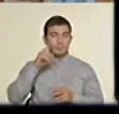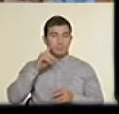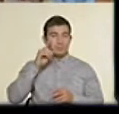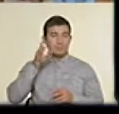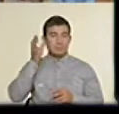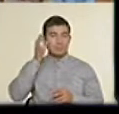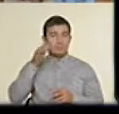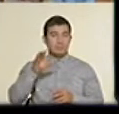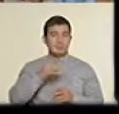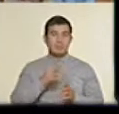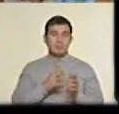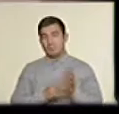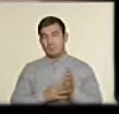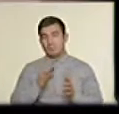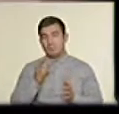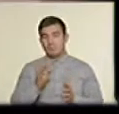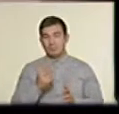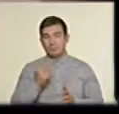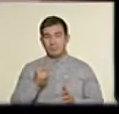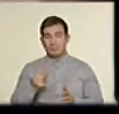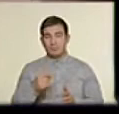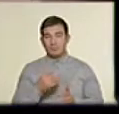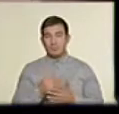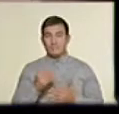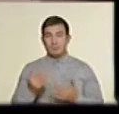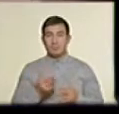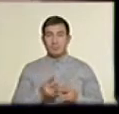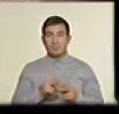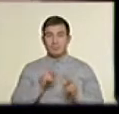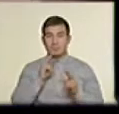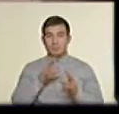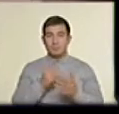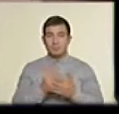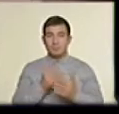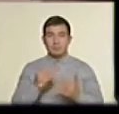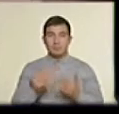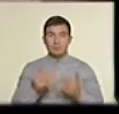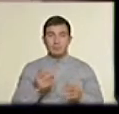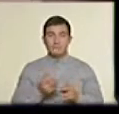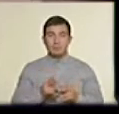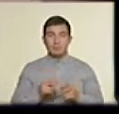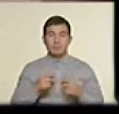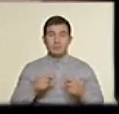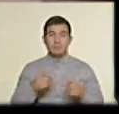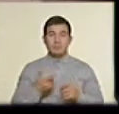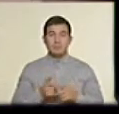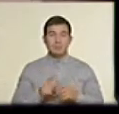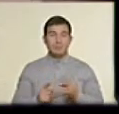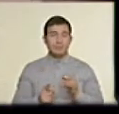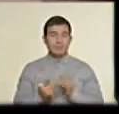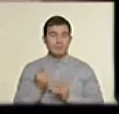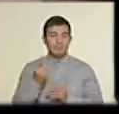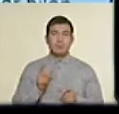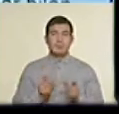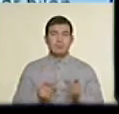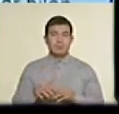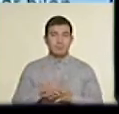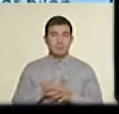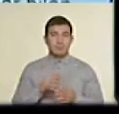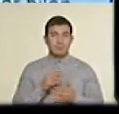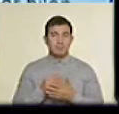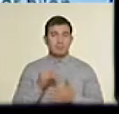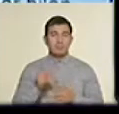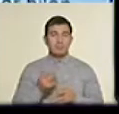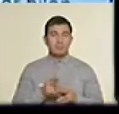99.3% ni tashkil qildi va ushbu ko'rsatkich bo'yicha dunyodagi eng yuqori ko'rsatkichlardan birini tashkil qiladi.